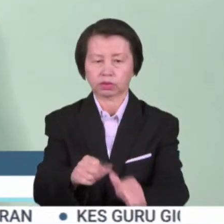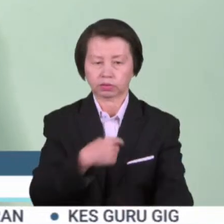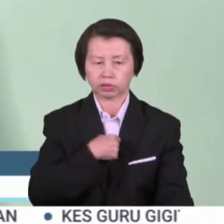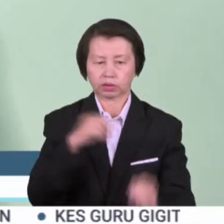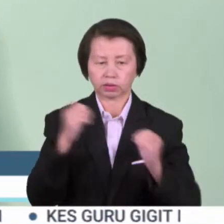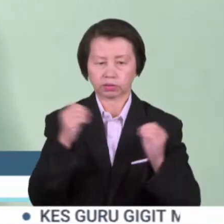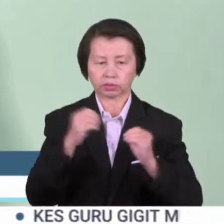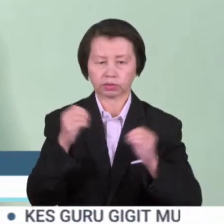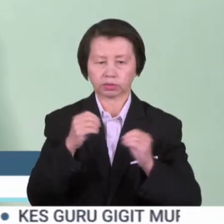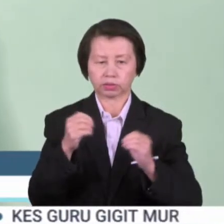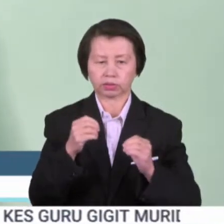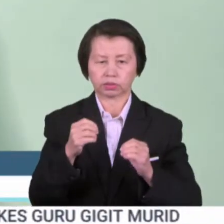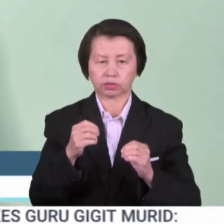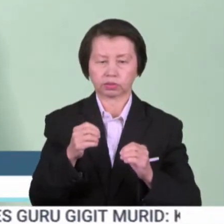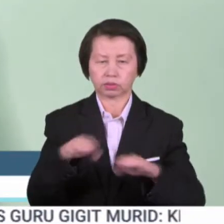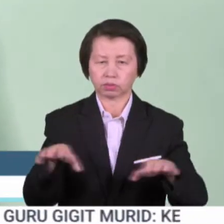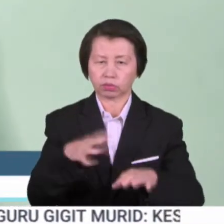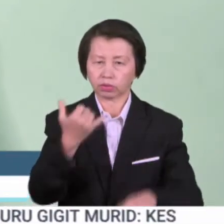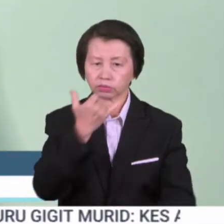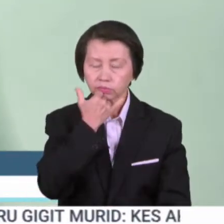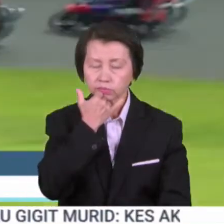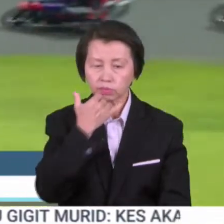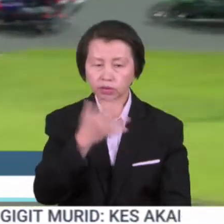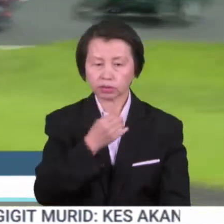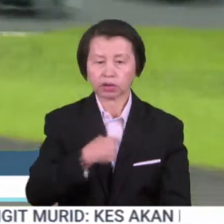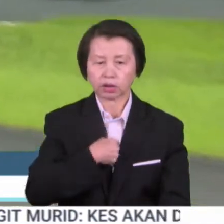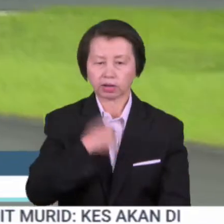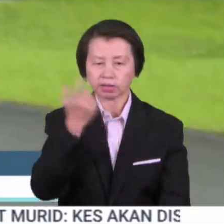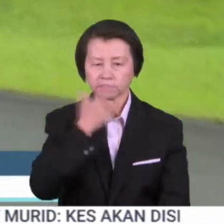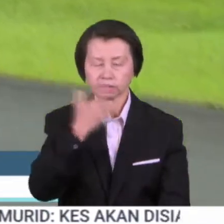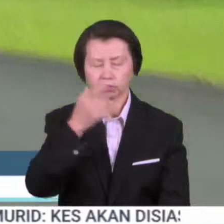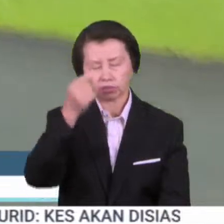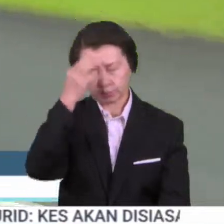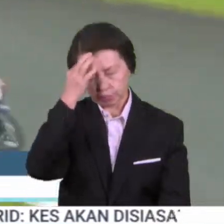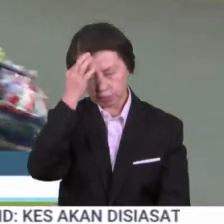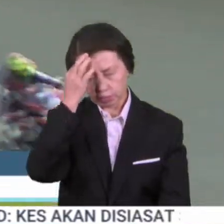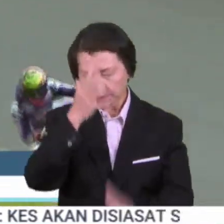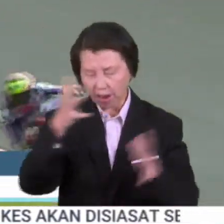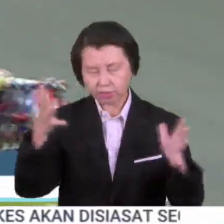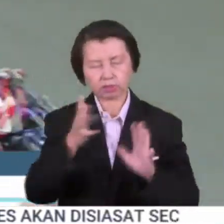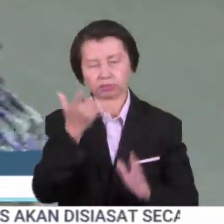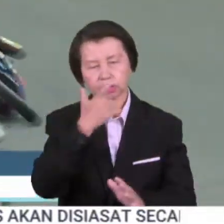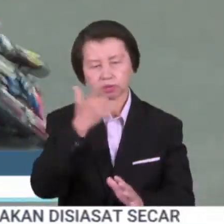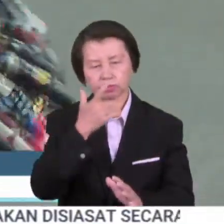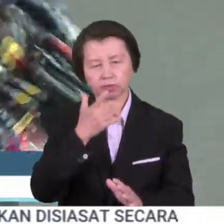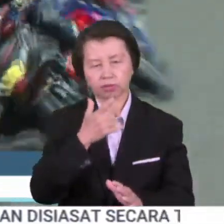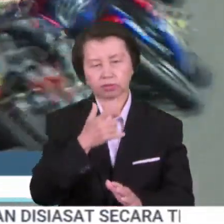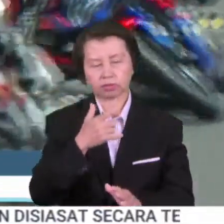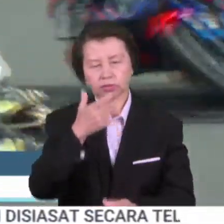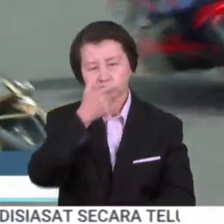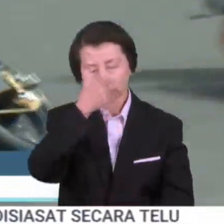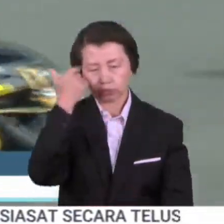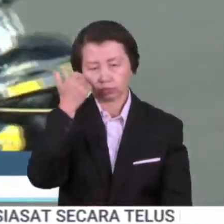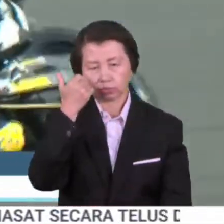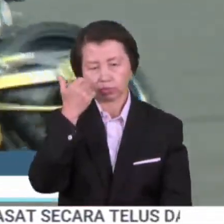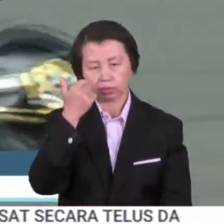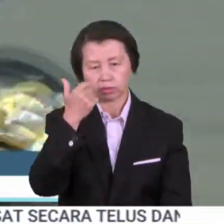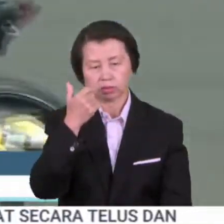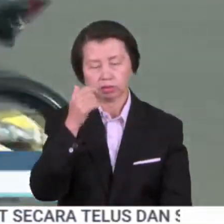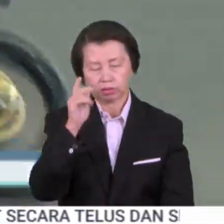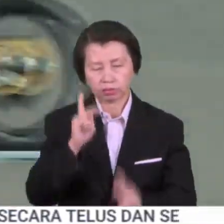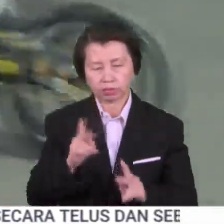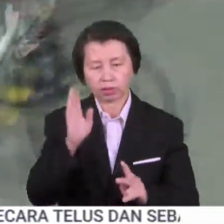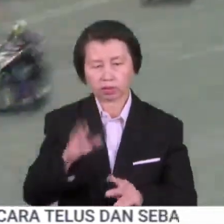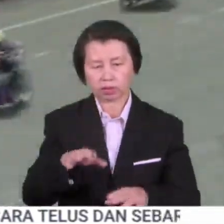tak boleh banyak buat mistk dan saya tak nak terlalu berfikir pasal overall kerana benda tu akan